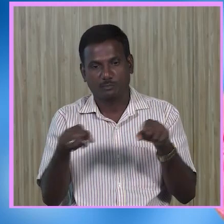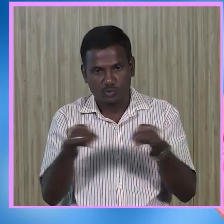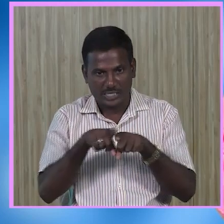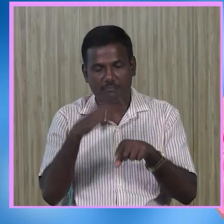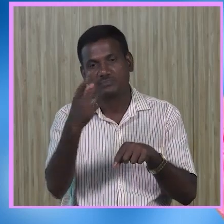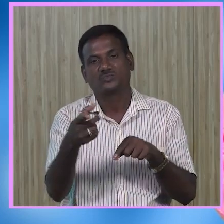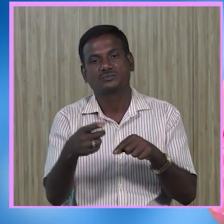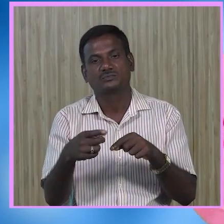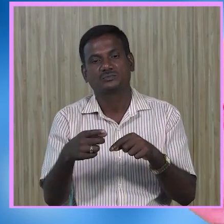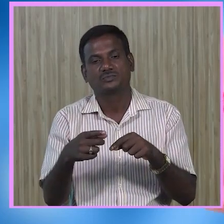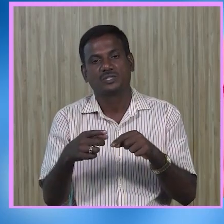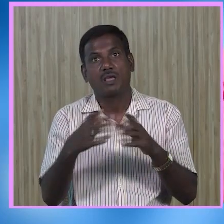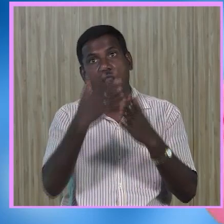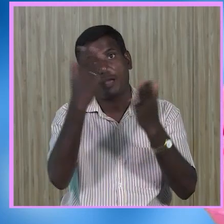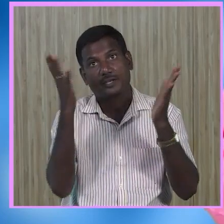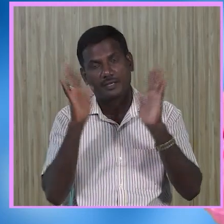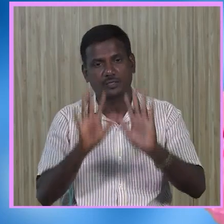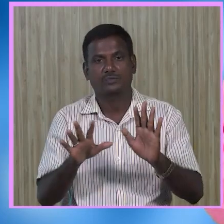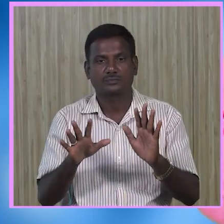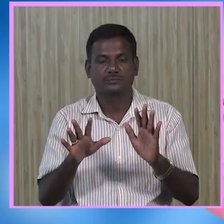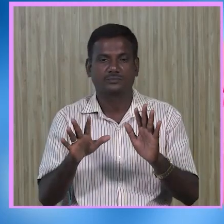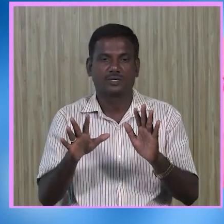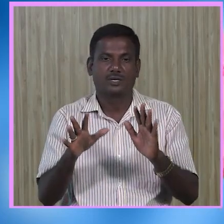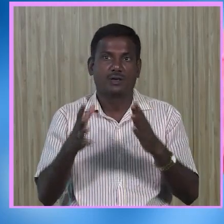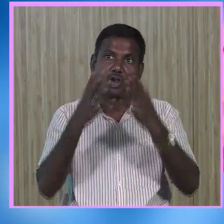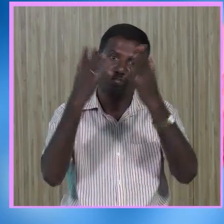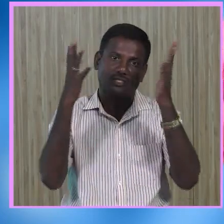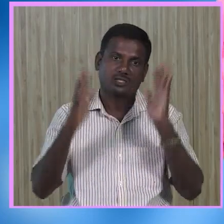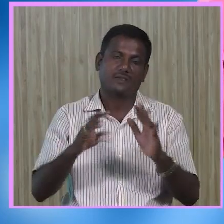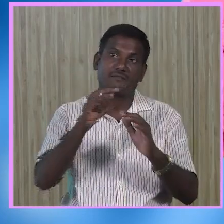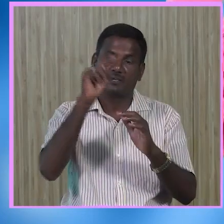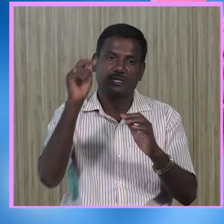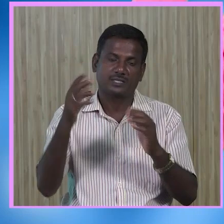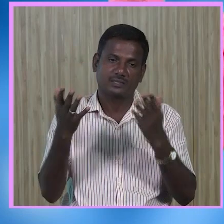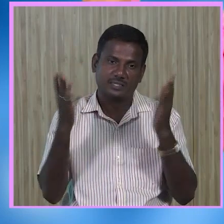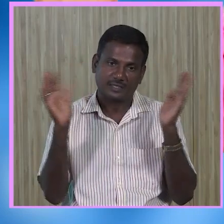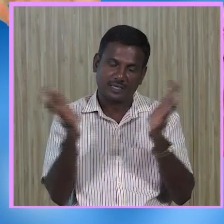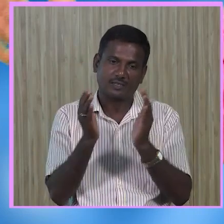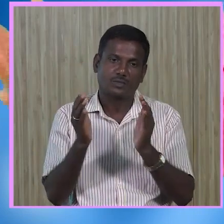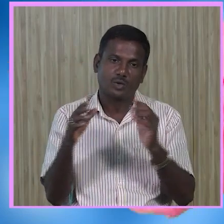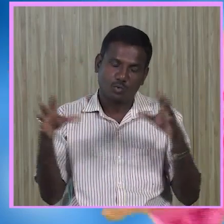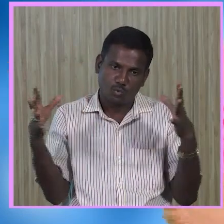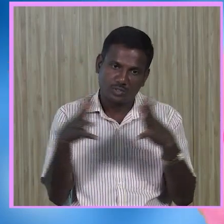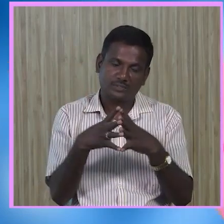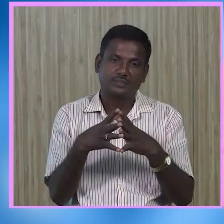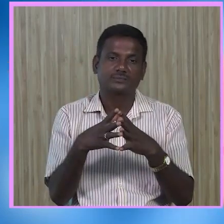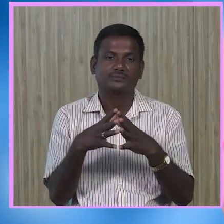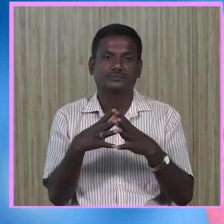மாதிரி எப்படி லட்சக்கணக்கான விண்மீன் இருந்துச்சோ, அந்த லட்சக்கணக்கான விண்மீன் திரள்கள் எல்லாம் ஒன்று